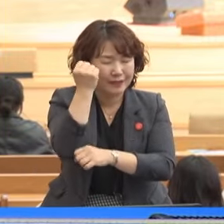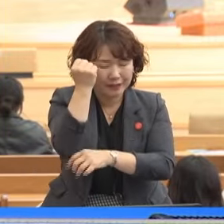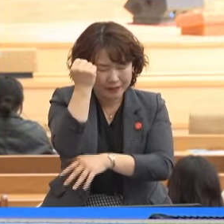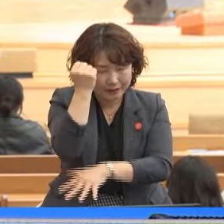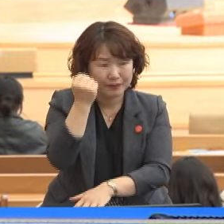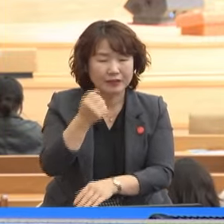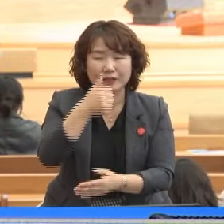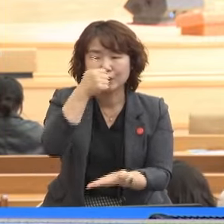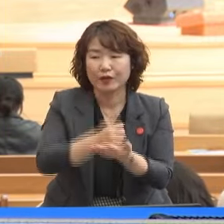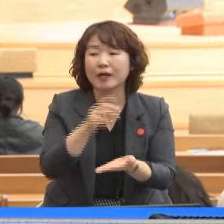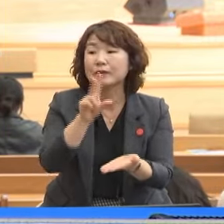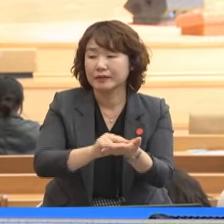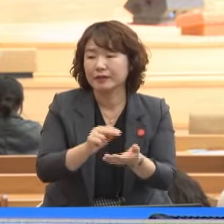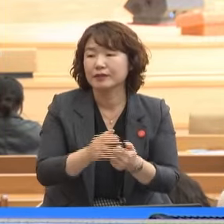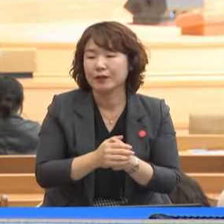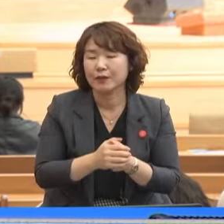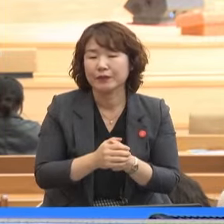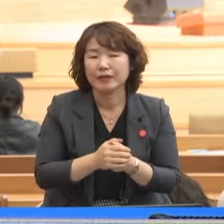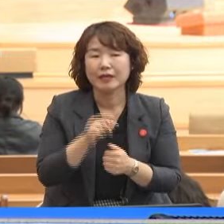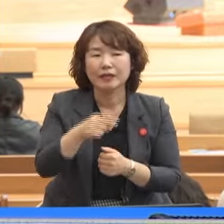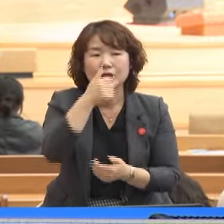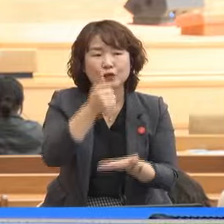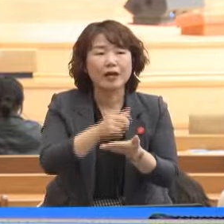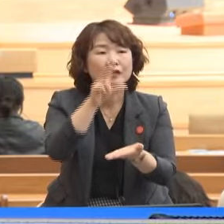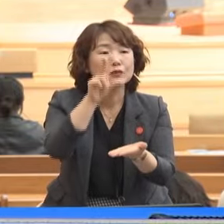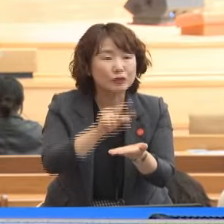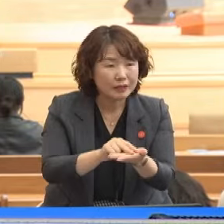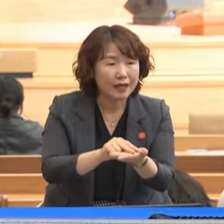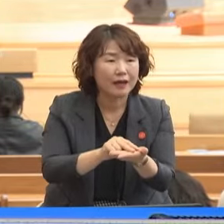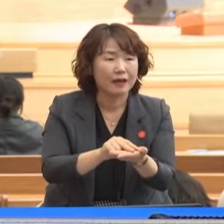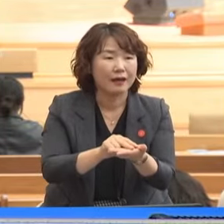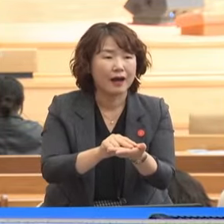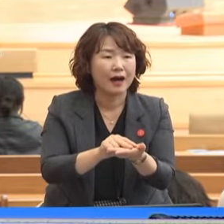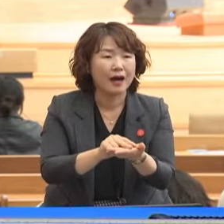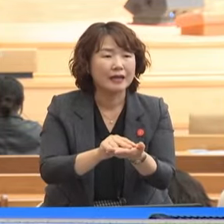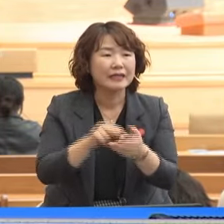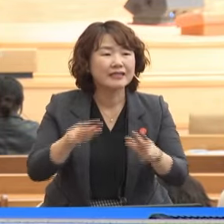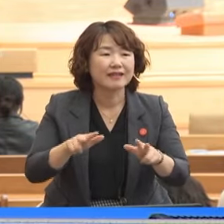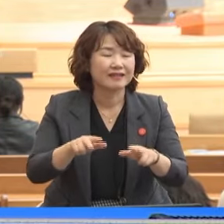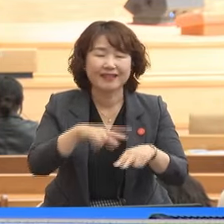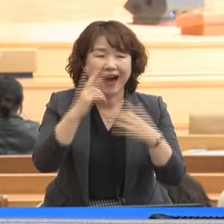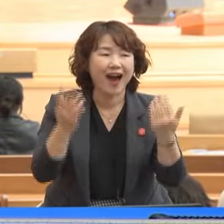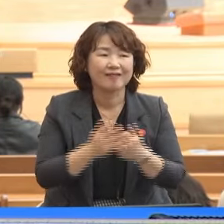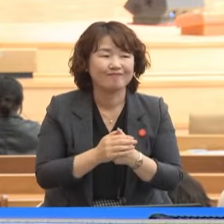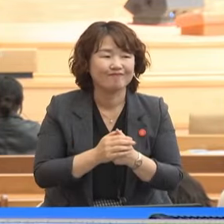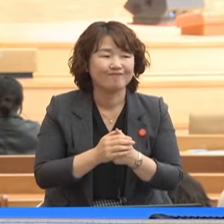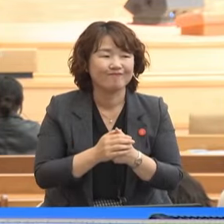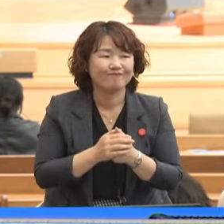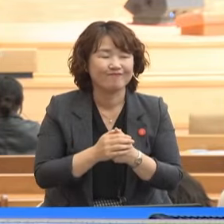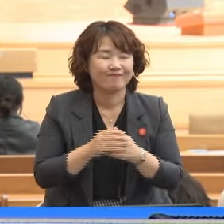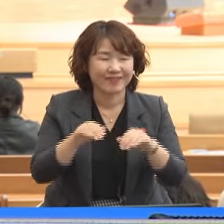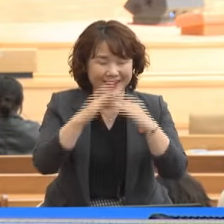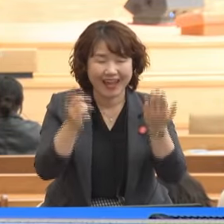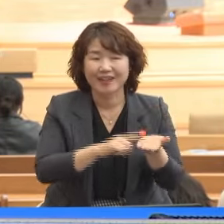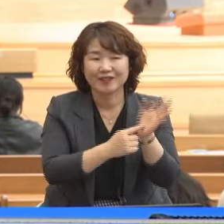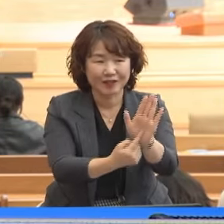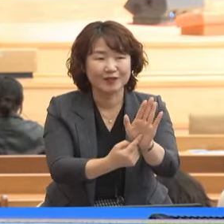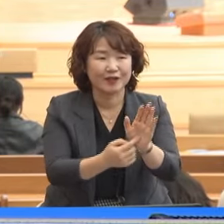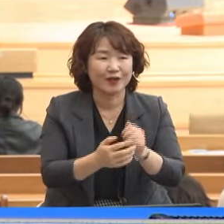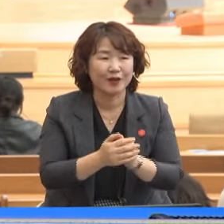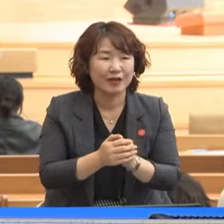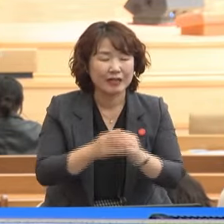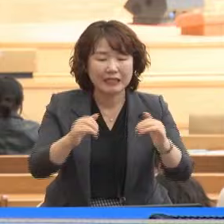문제. 그런데 이 죄의 문제가 이제는 다 드러났어. 그냥 다 드러나서